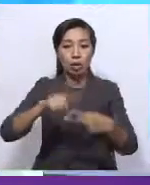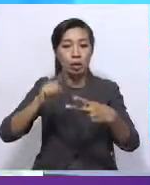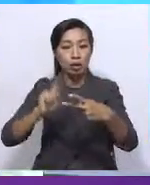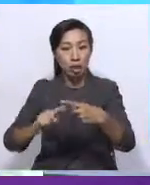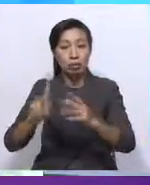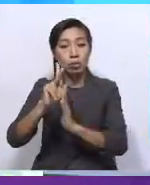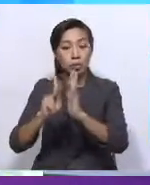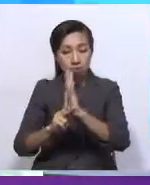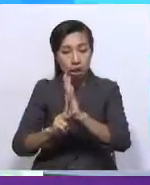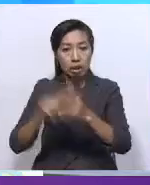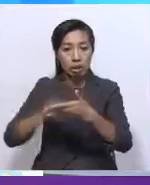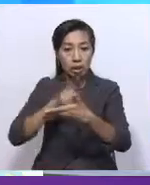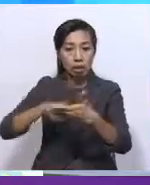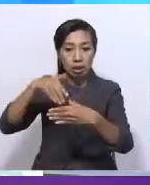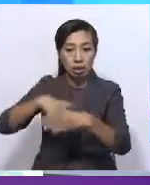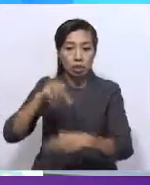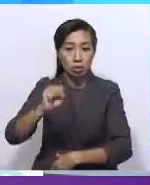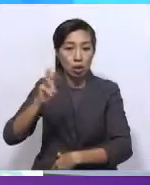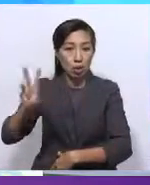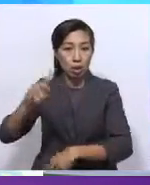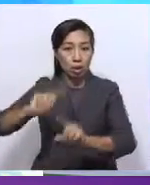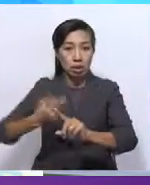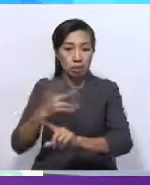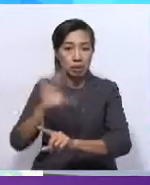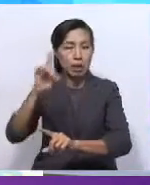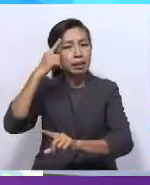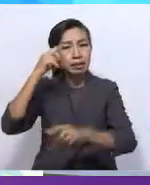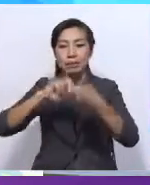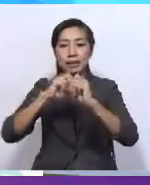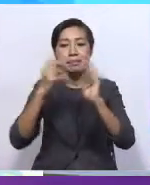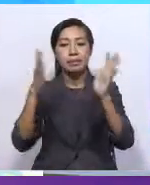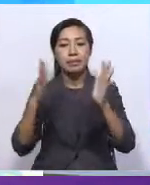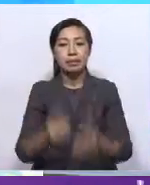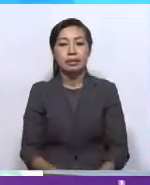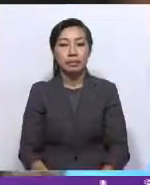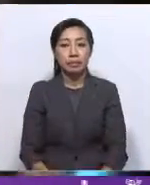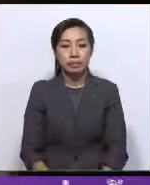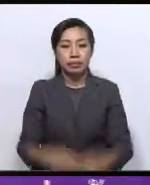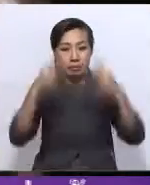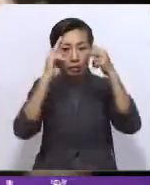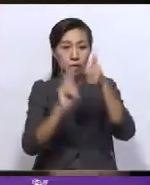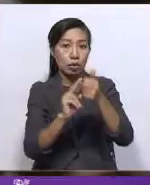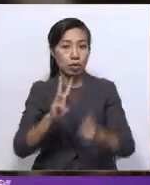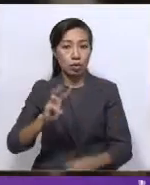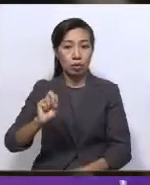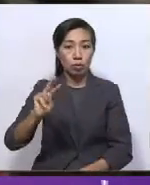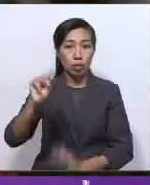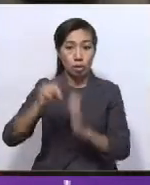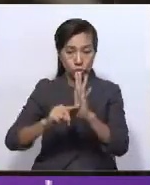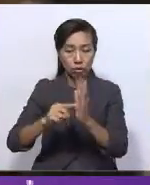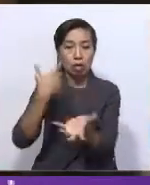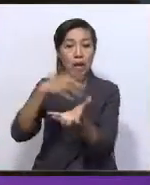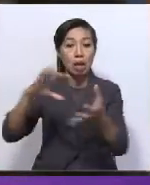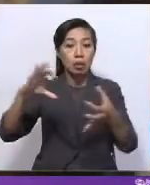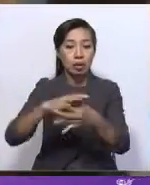ได้มาซึ่งส.ว.ในวันที่8มีนาคมนี้จะไม่มีปัญหาเกิดขึ้นค่ะท่านอาจารย์วิษณุเครืองามรองนายกรัฐมนตรีได้กล่าวถึ